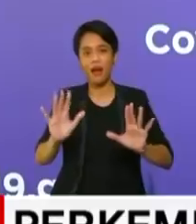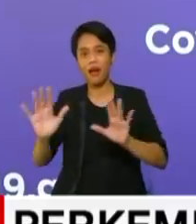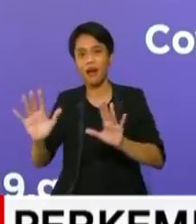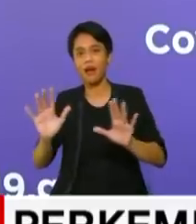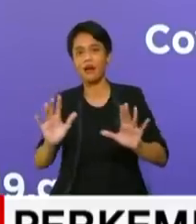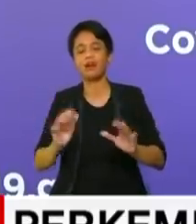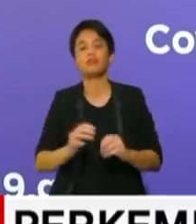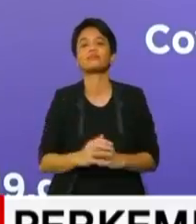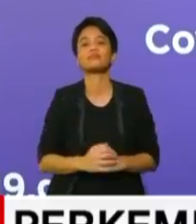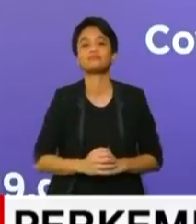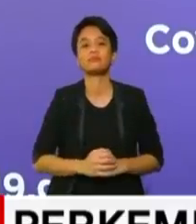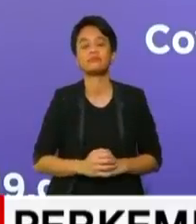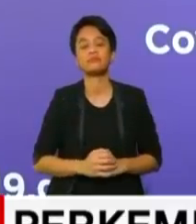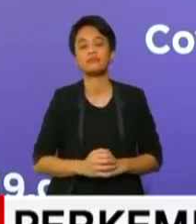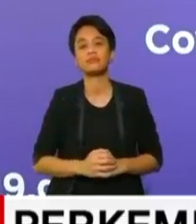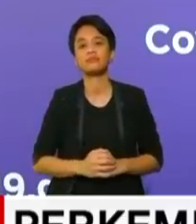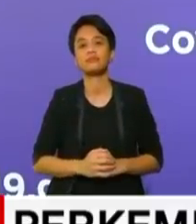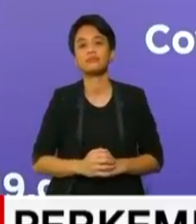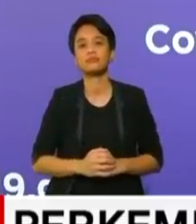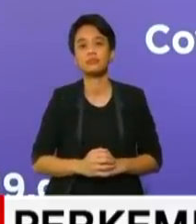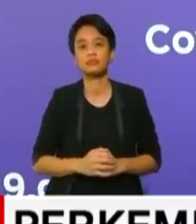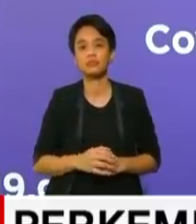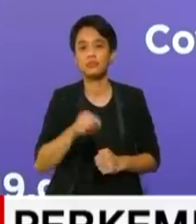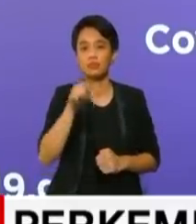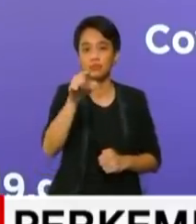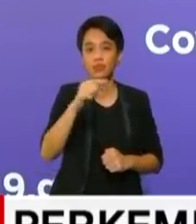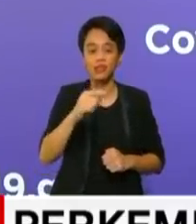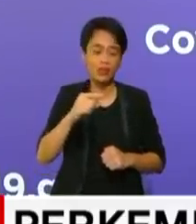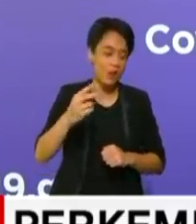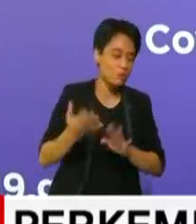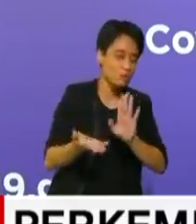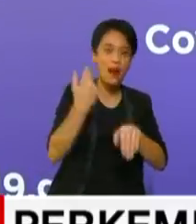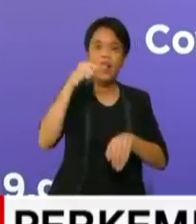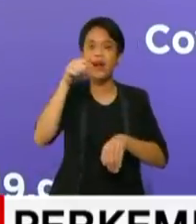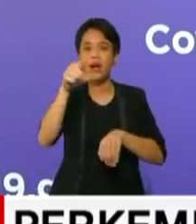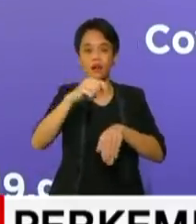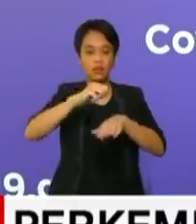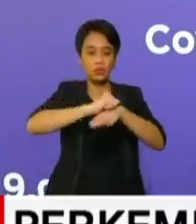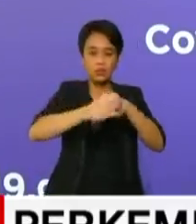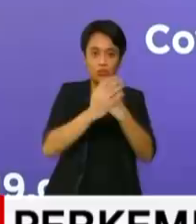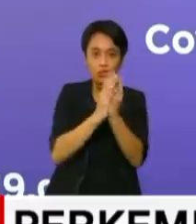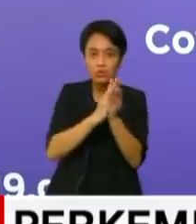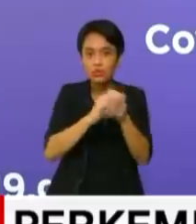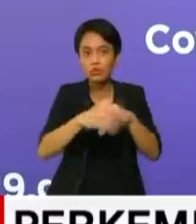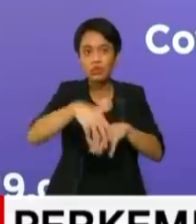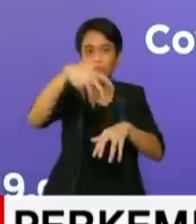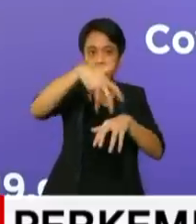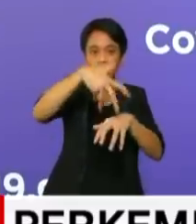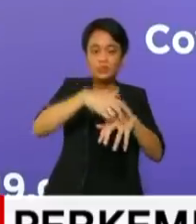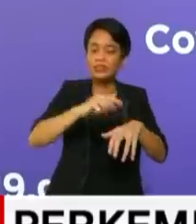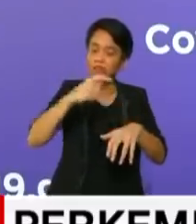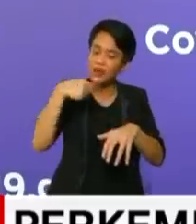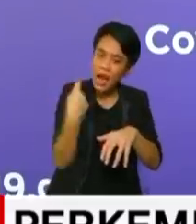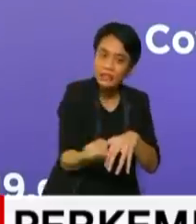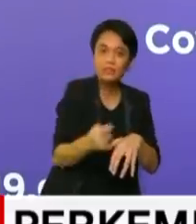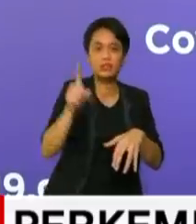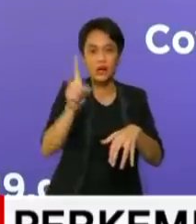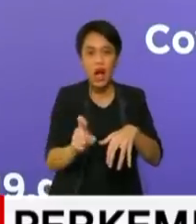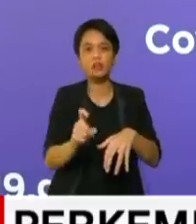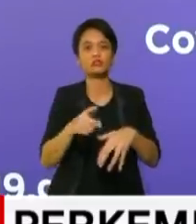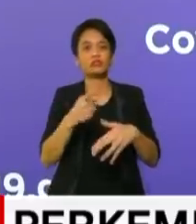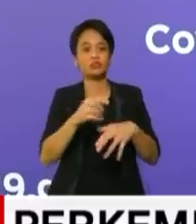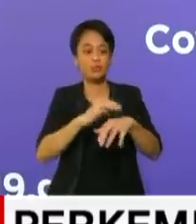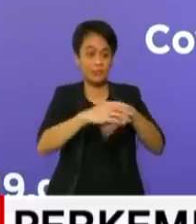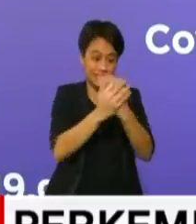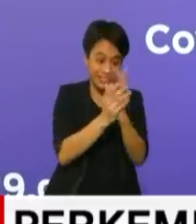Saudara-saudara, kembali lagi rajin cuci tangan dengan menggunakan sabun dan air yang mengalir. karena cara inilah untuk